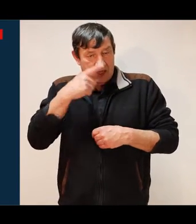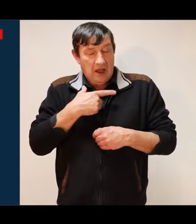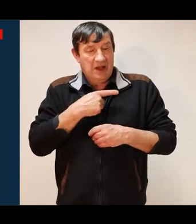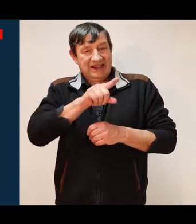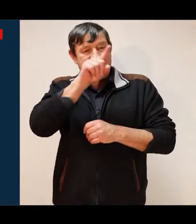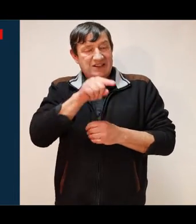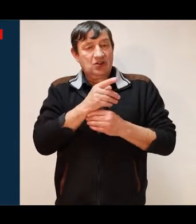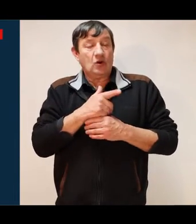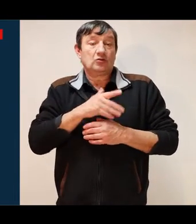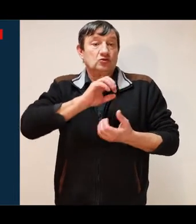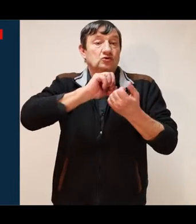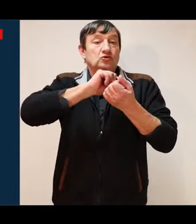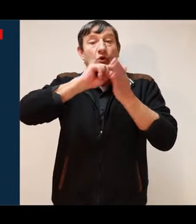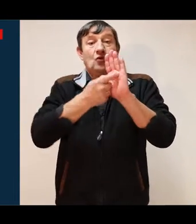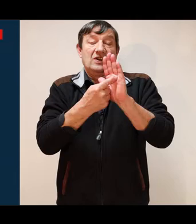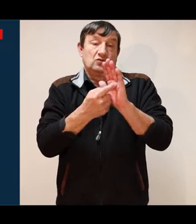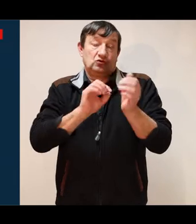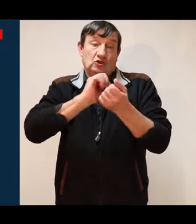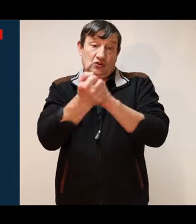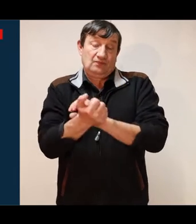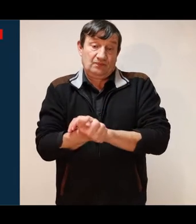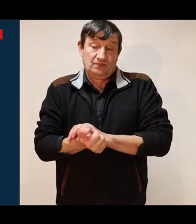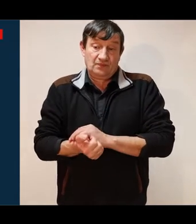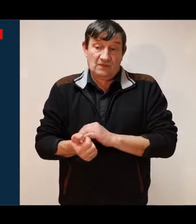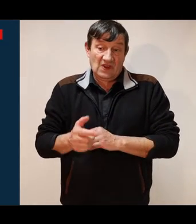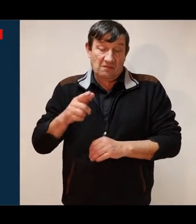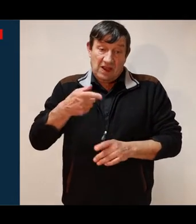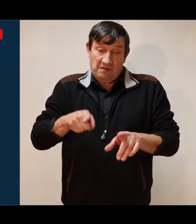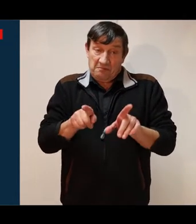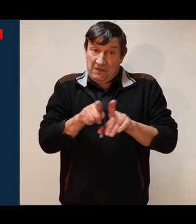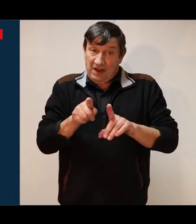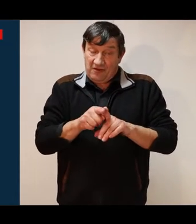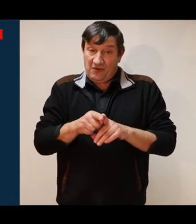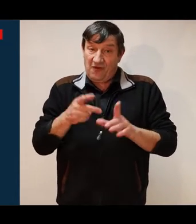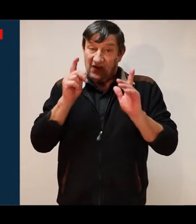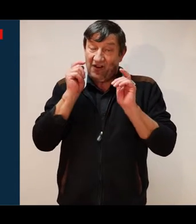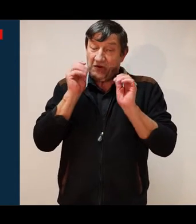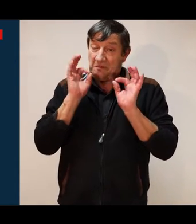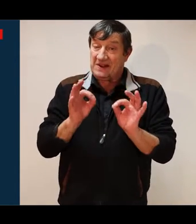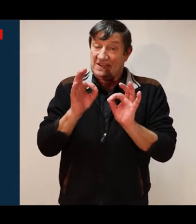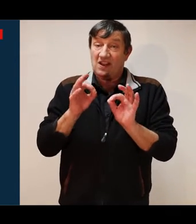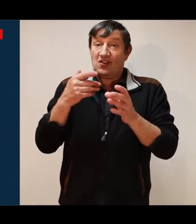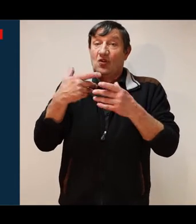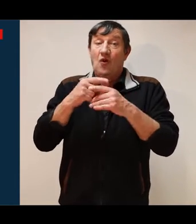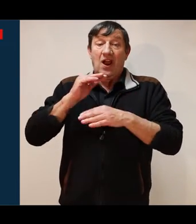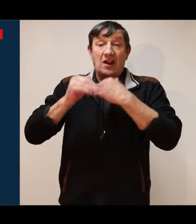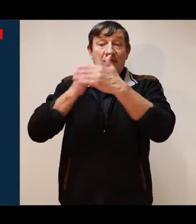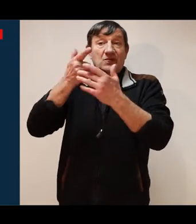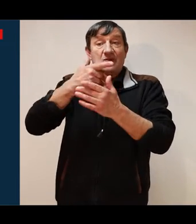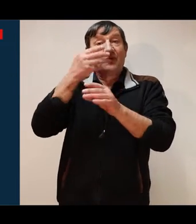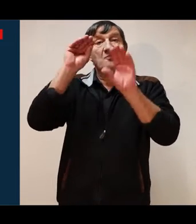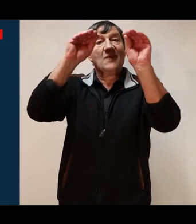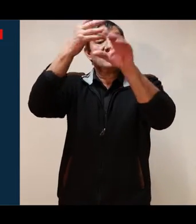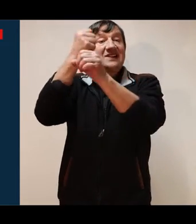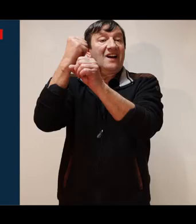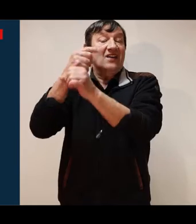soulever la question d'une éventuelle reconversion. Mais il faut aussi avoir un œil assez précis sur l'évolution du marché du